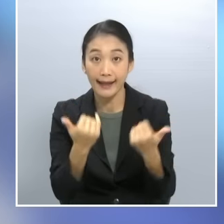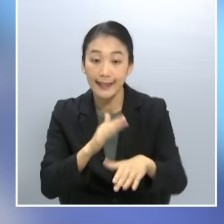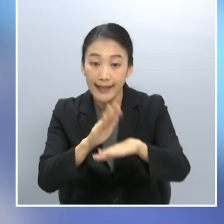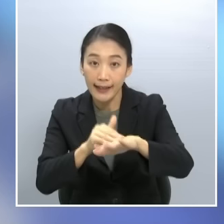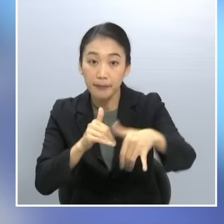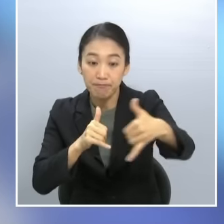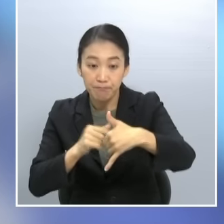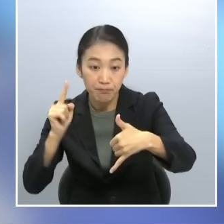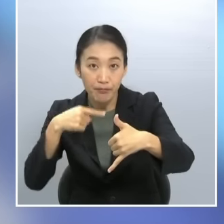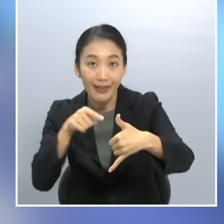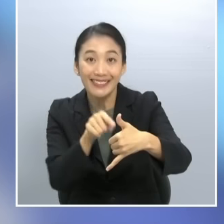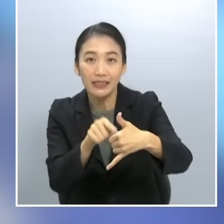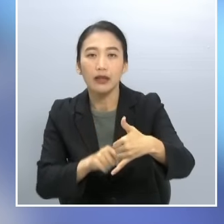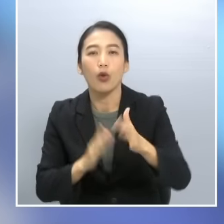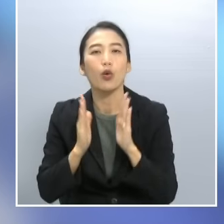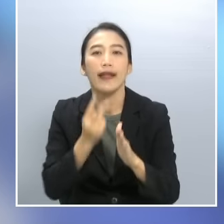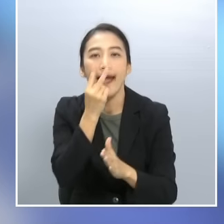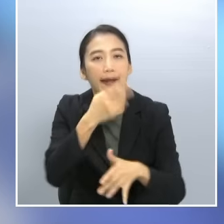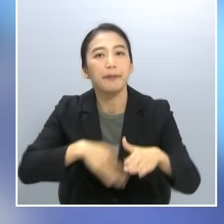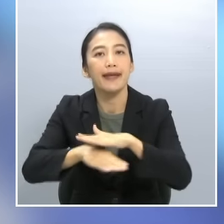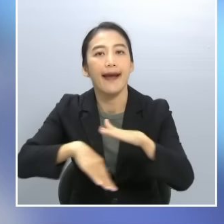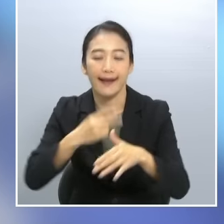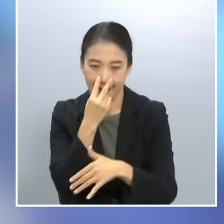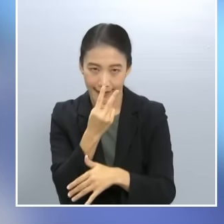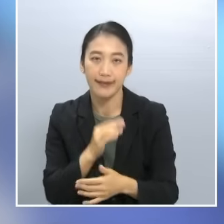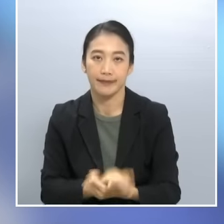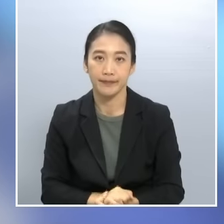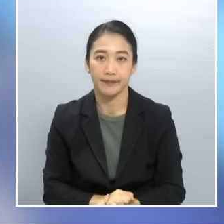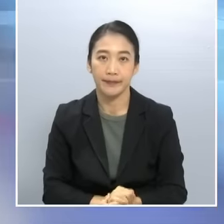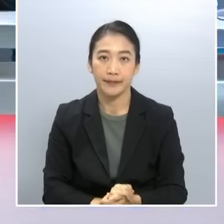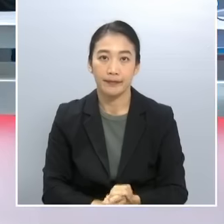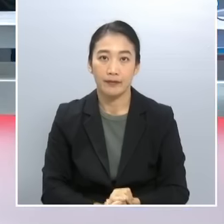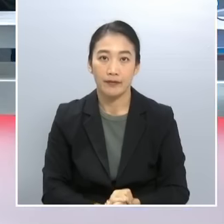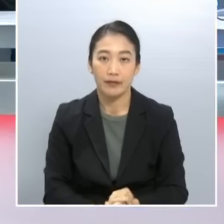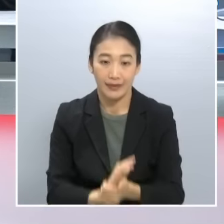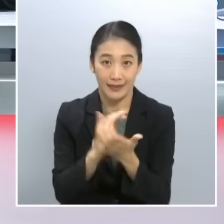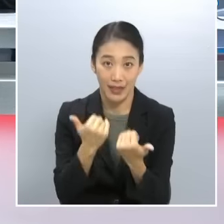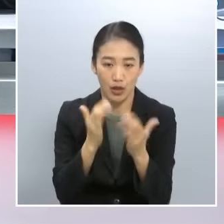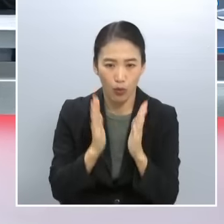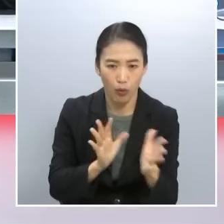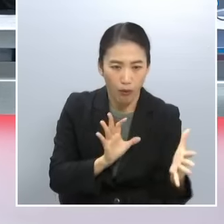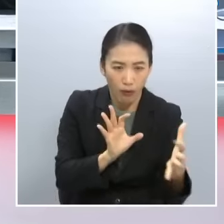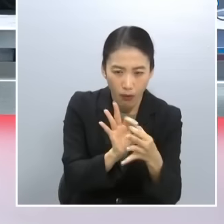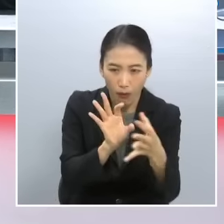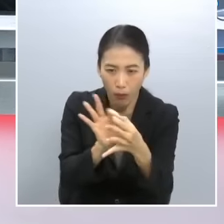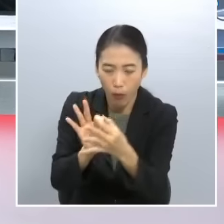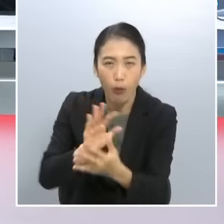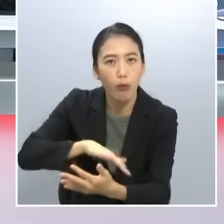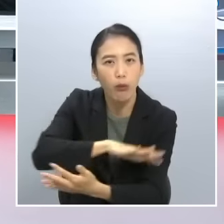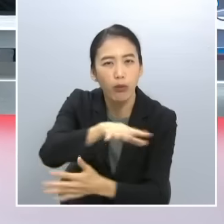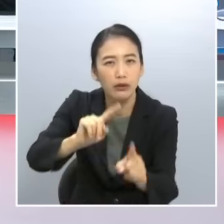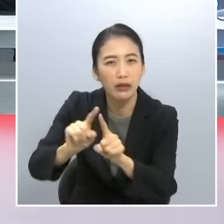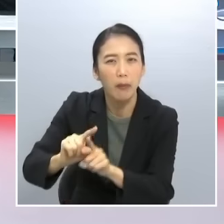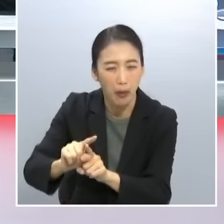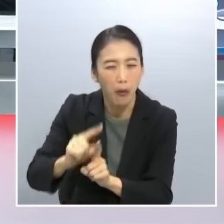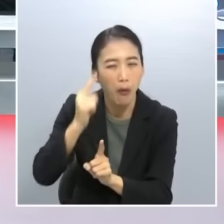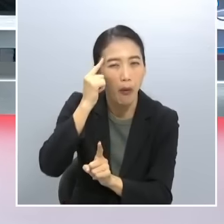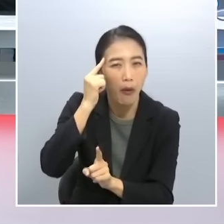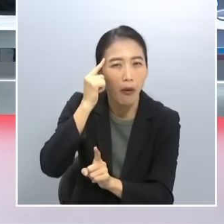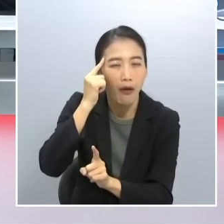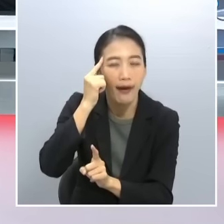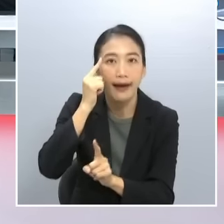ทีนี้ประเด็นเรื่องราวทั้งหมดที่มันเกิดขึ้นคุณผู้ชมครับก็ตัวละครหลักๆก็ลที่ทราบไปดีอยู่แล้วนะฮะแต่ว่าล่าสุดครับมันมีชายคนนึงนะ